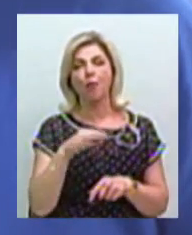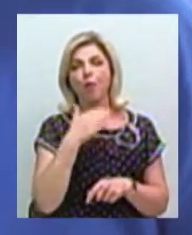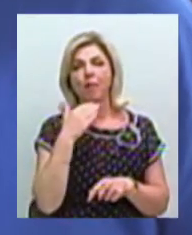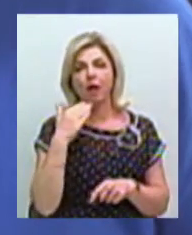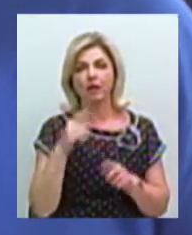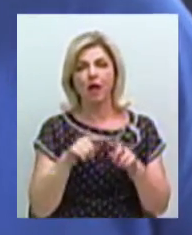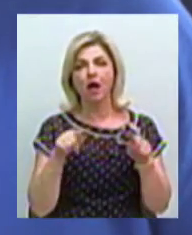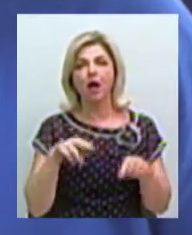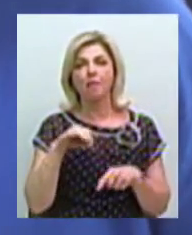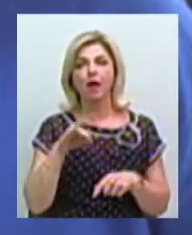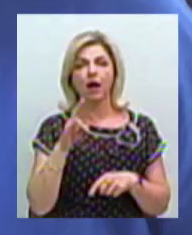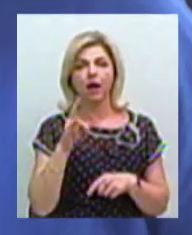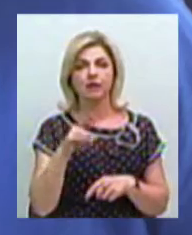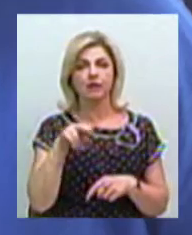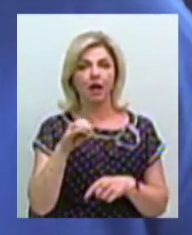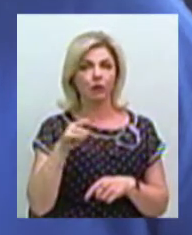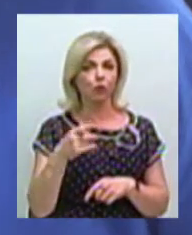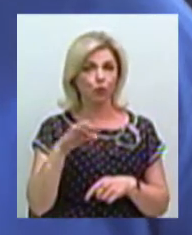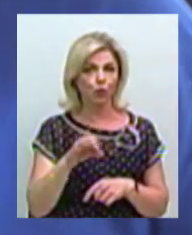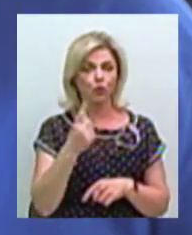округу загальнодержавному це 145